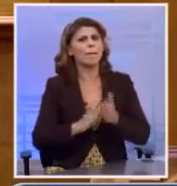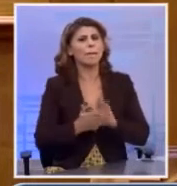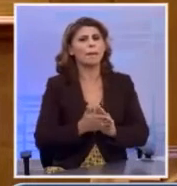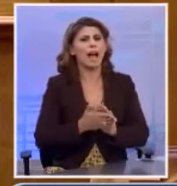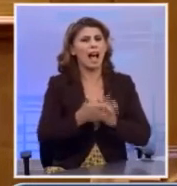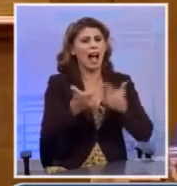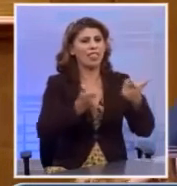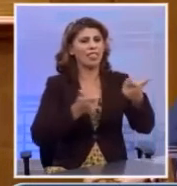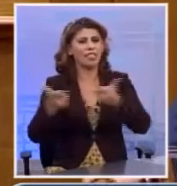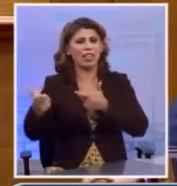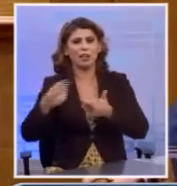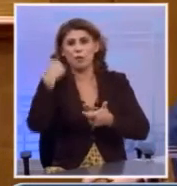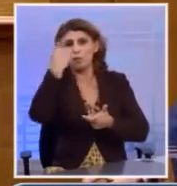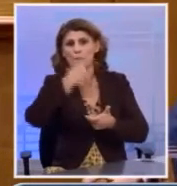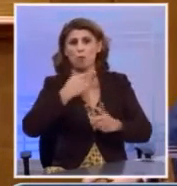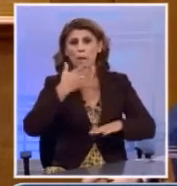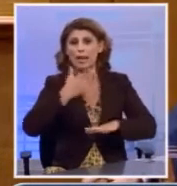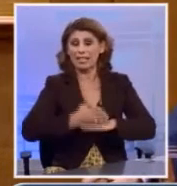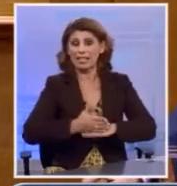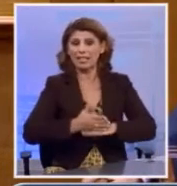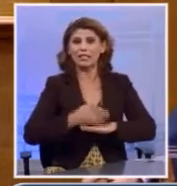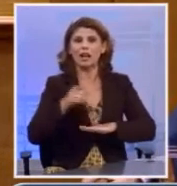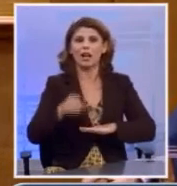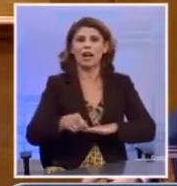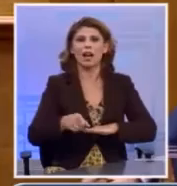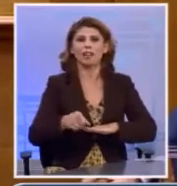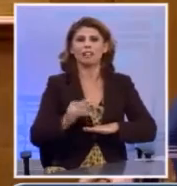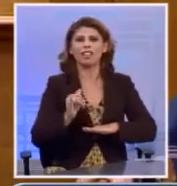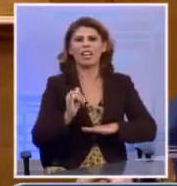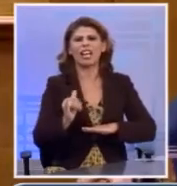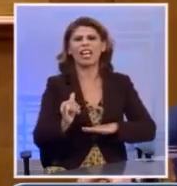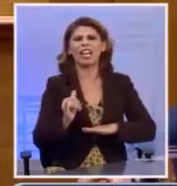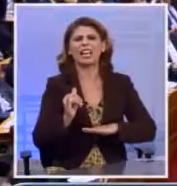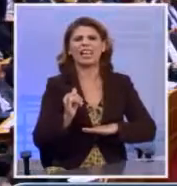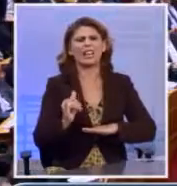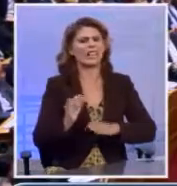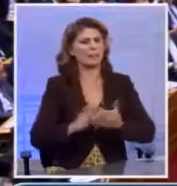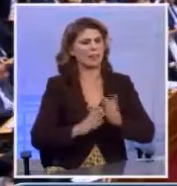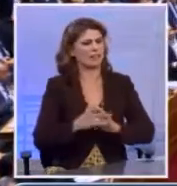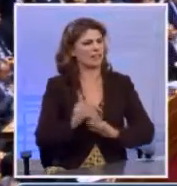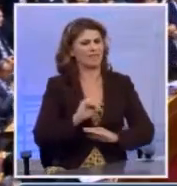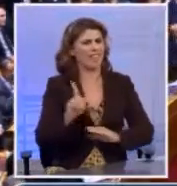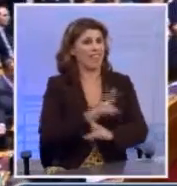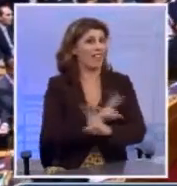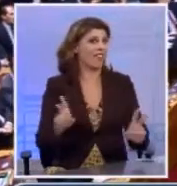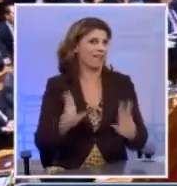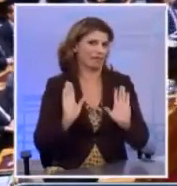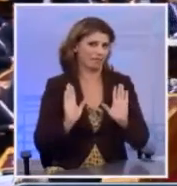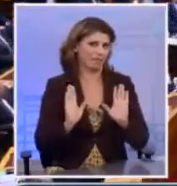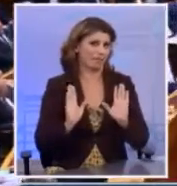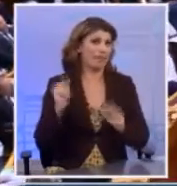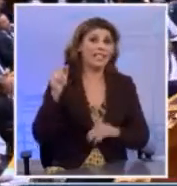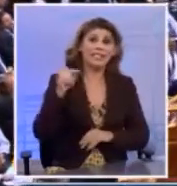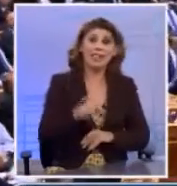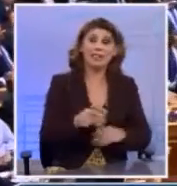καναλιών με προσωπικές εγγυήσεις είναι μια γκρίζα πρακτική. Ήταν στην ίδια